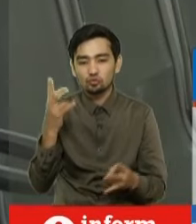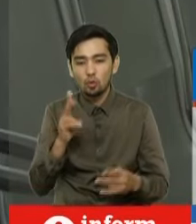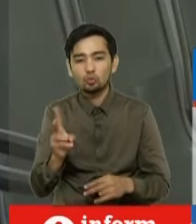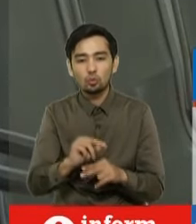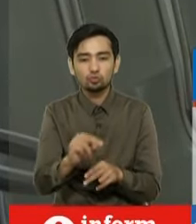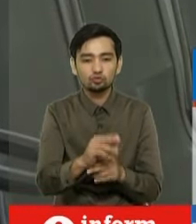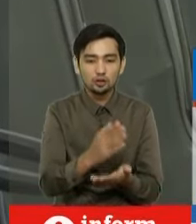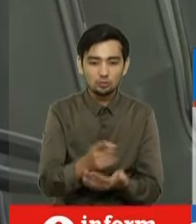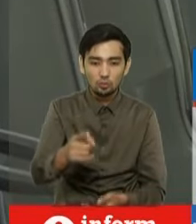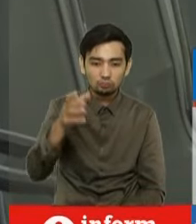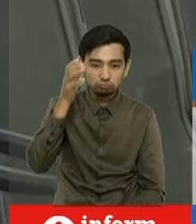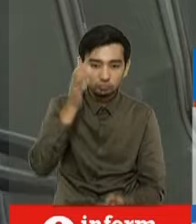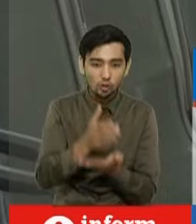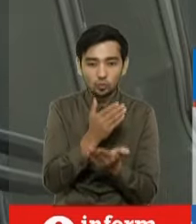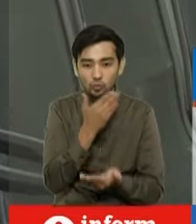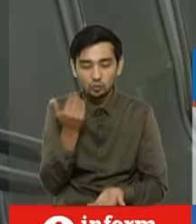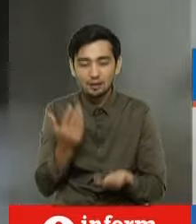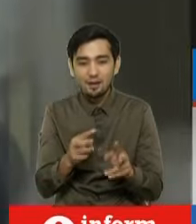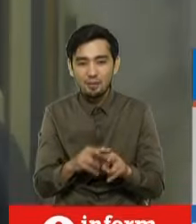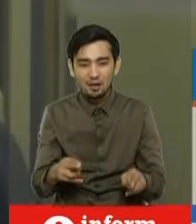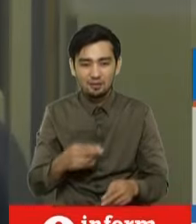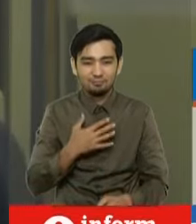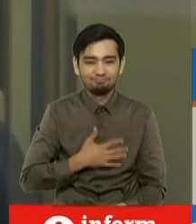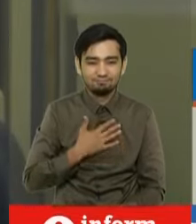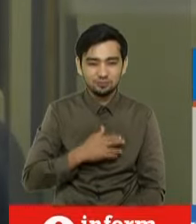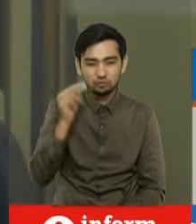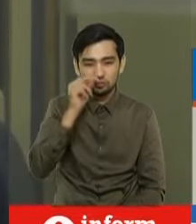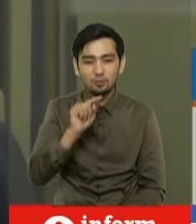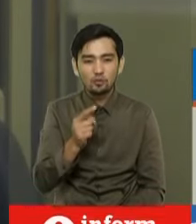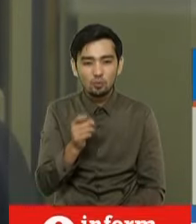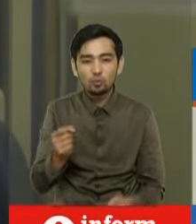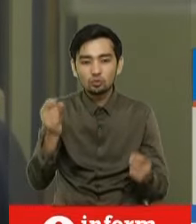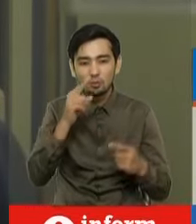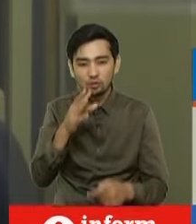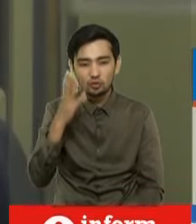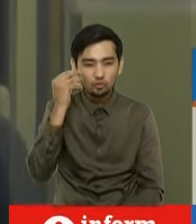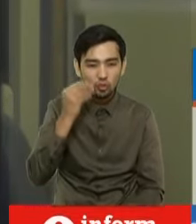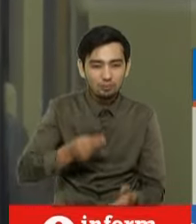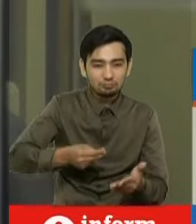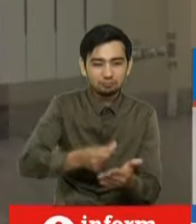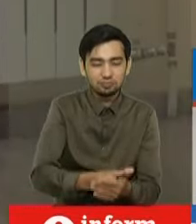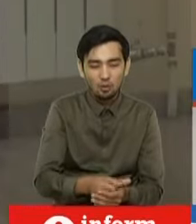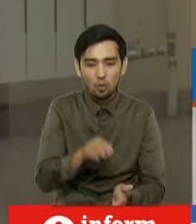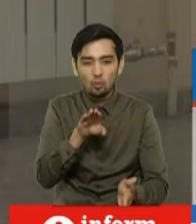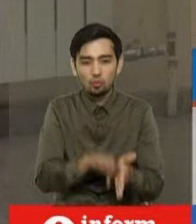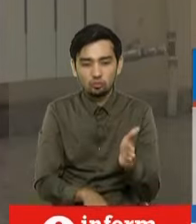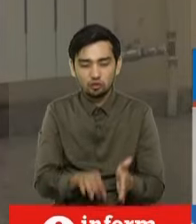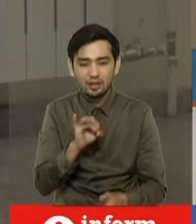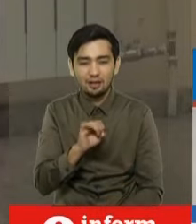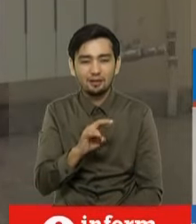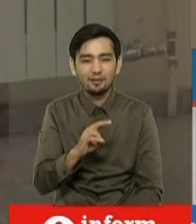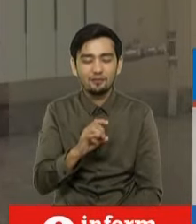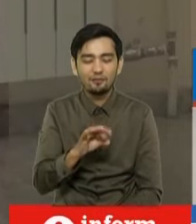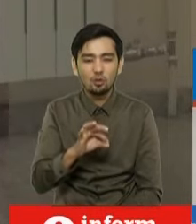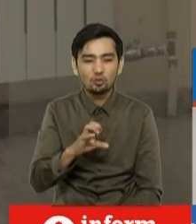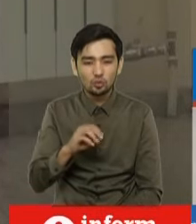оценить их уровень и выяснить, почему идет отток кадров. Из-за набора чрезмерного числа платников ухудшилась инфраструктура и